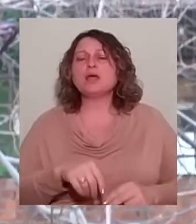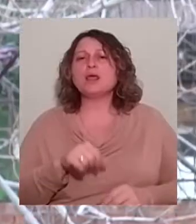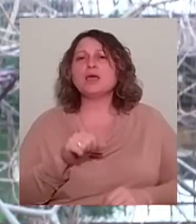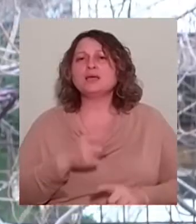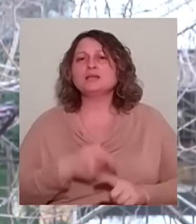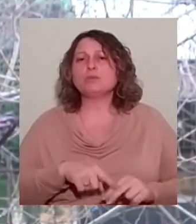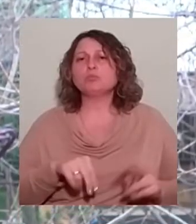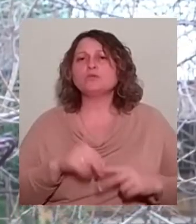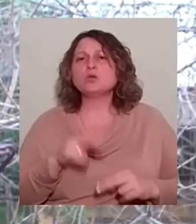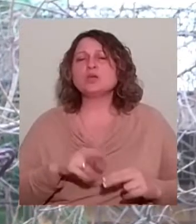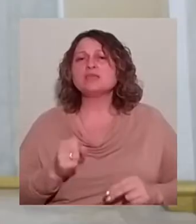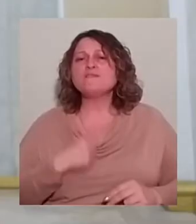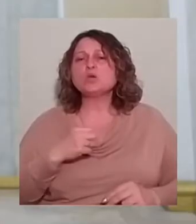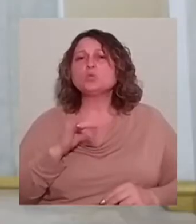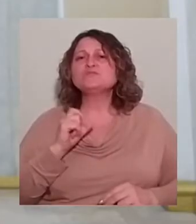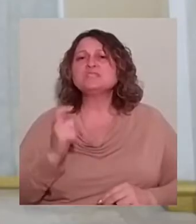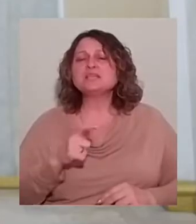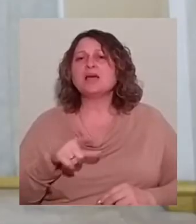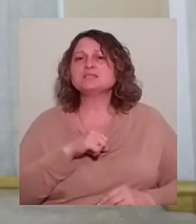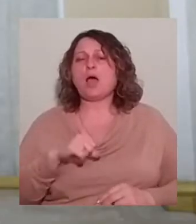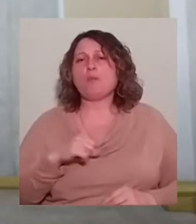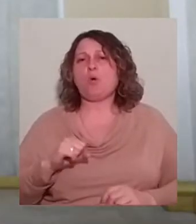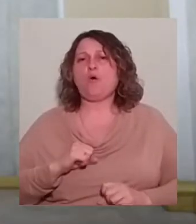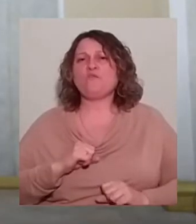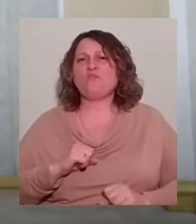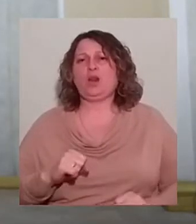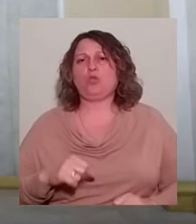будівництво на військовому узвозі самовільним. Визначені документи на